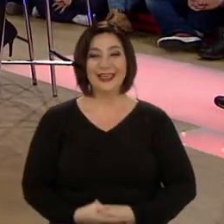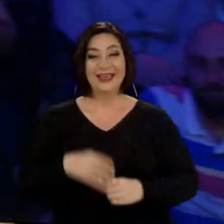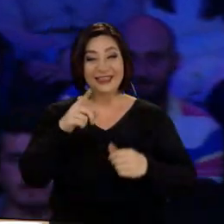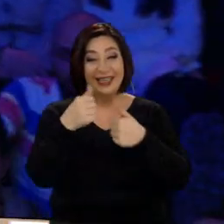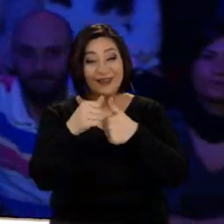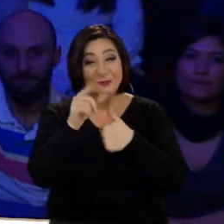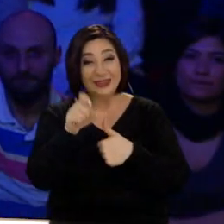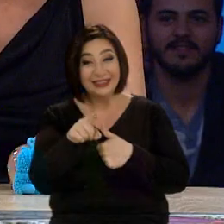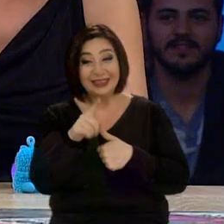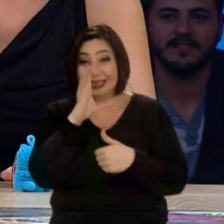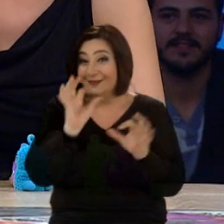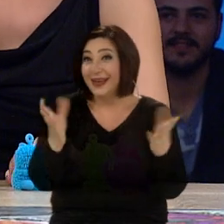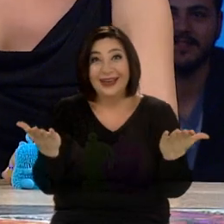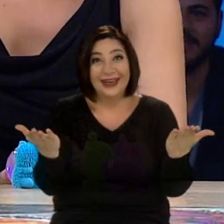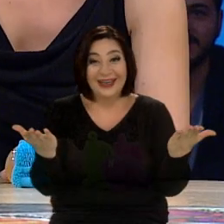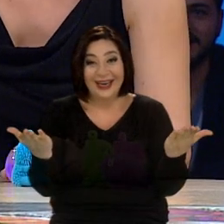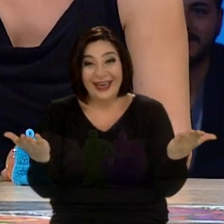Siz evli misiniz? Kimle?